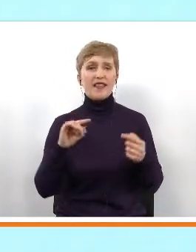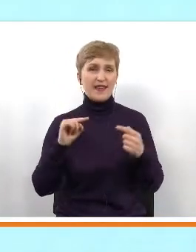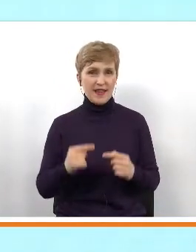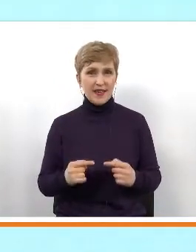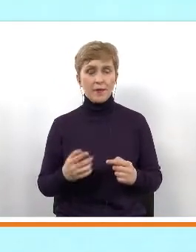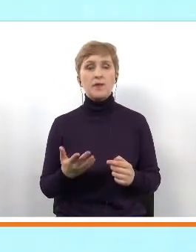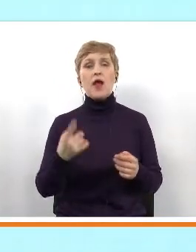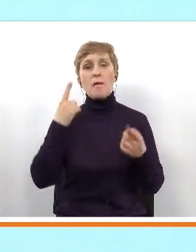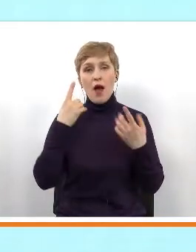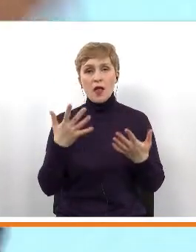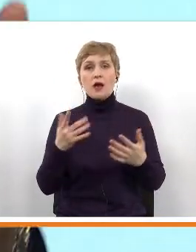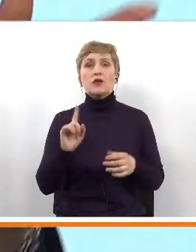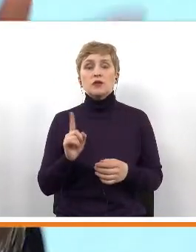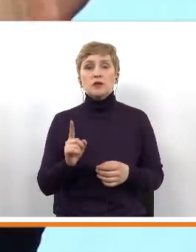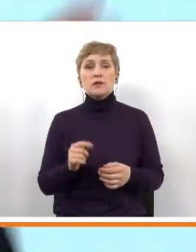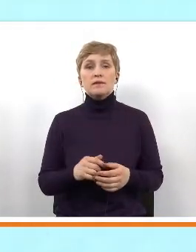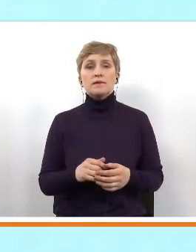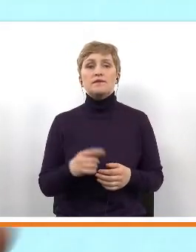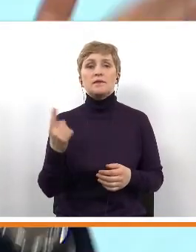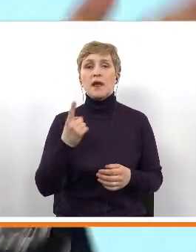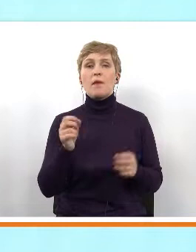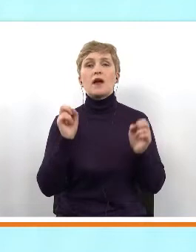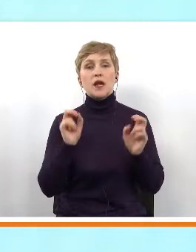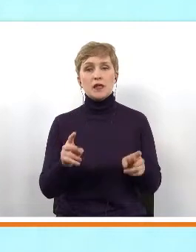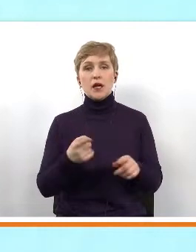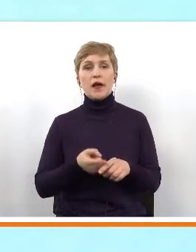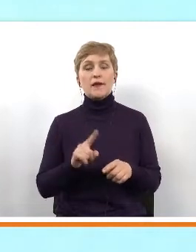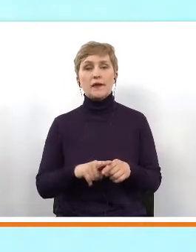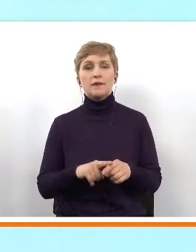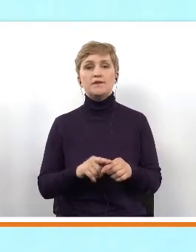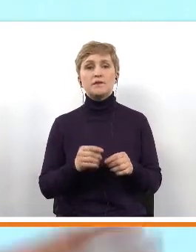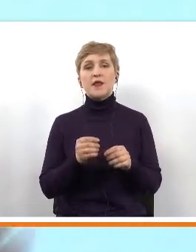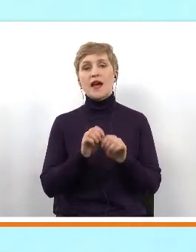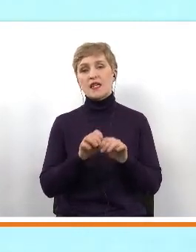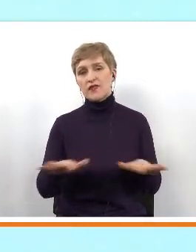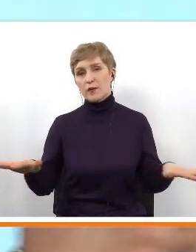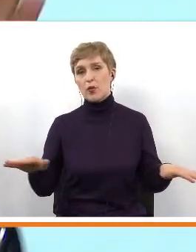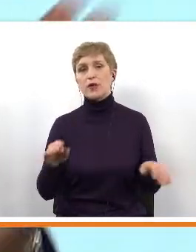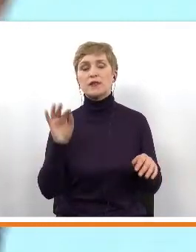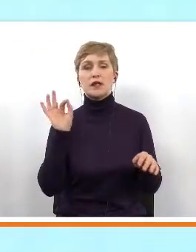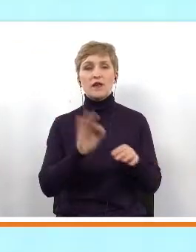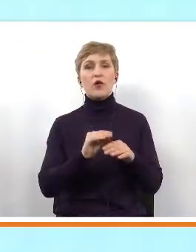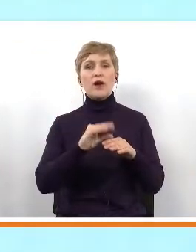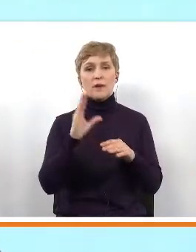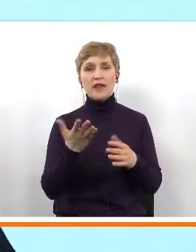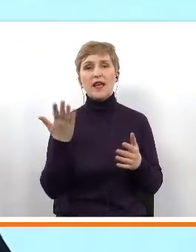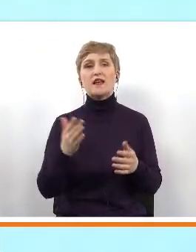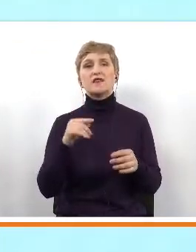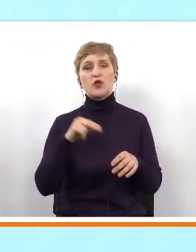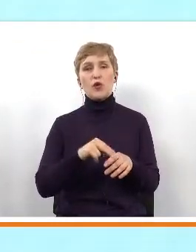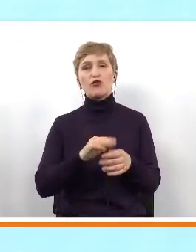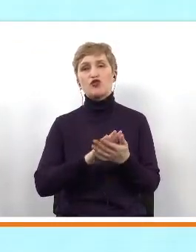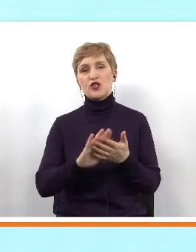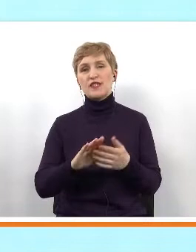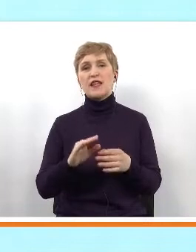есть понятно, что там первый риск — это расформирование целевого капитала, если стоимость чистых активов. Ну, в общем, я вас